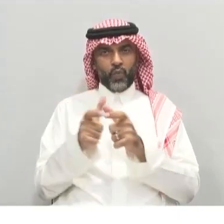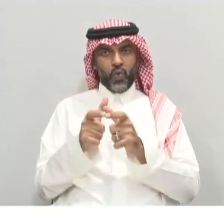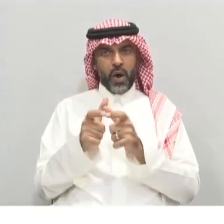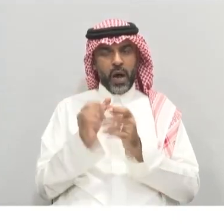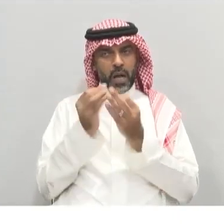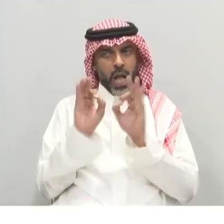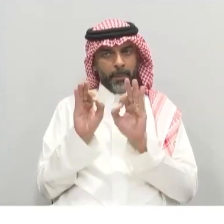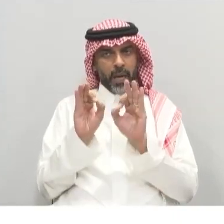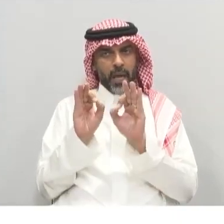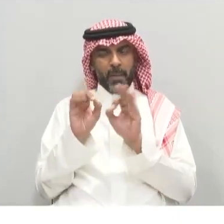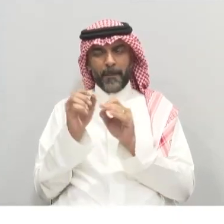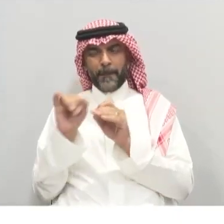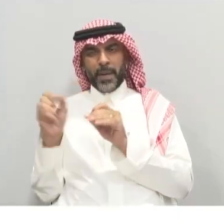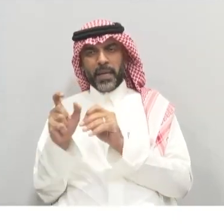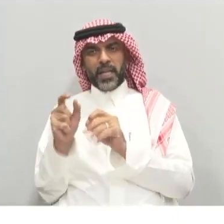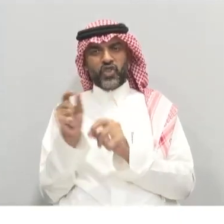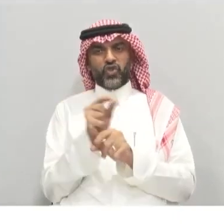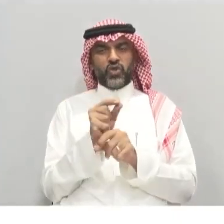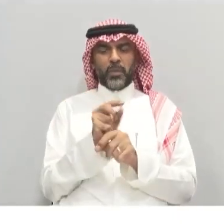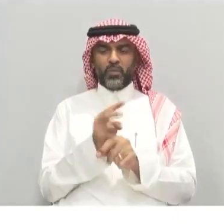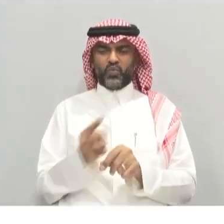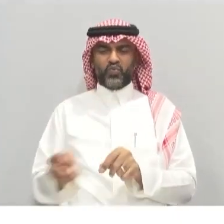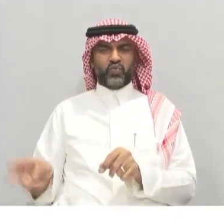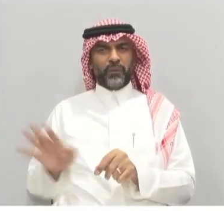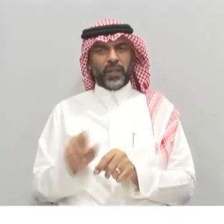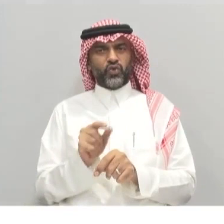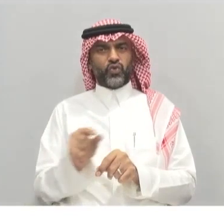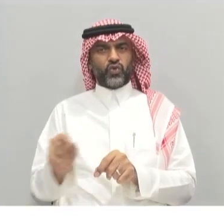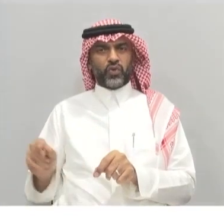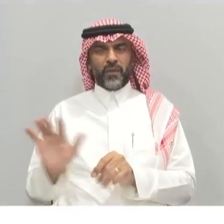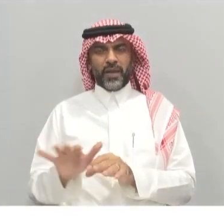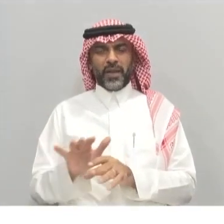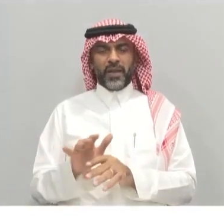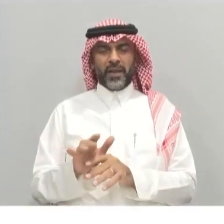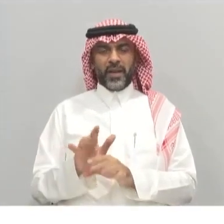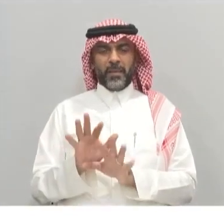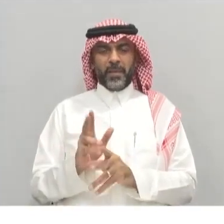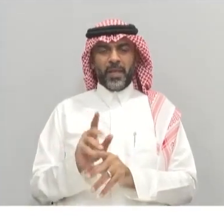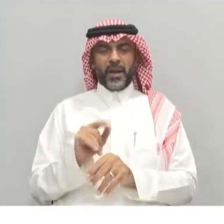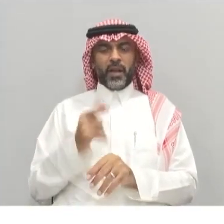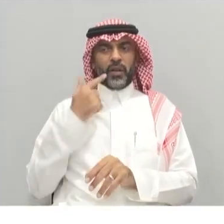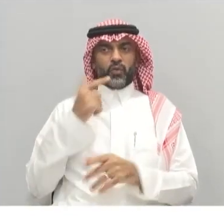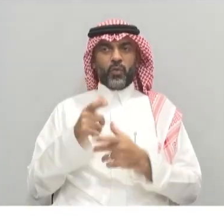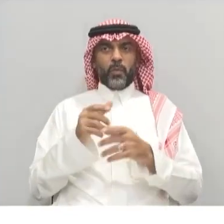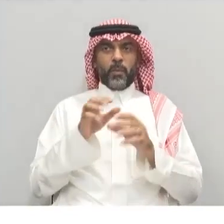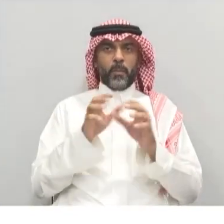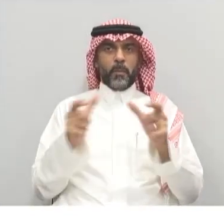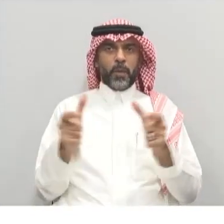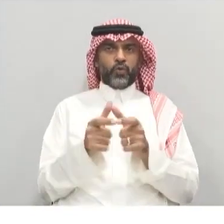كامله من اجزاء متعدده خاصه عند التقديم الى مجموعات كبيره